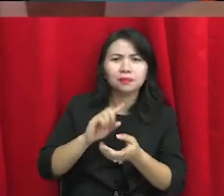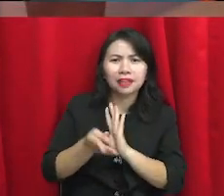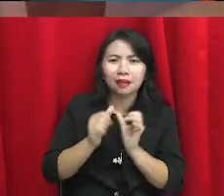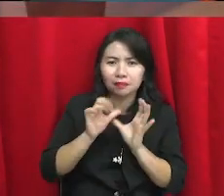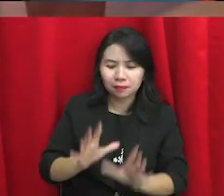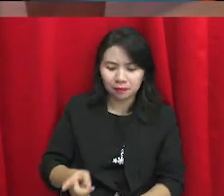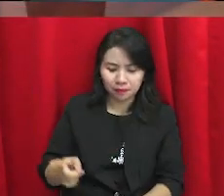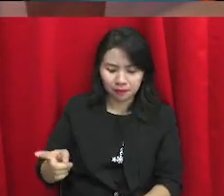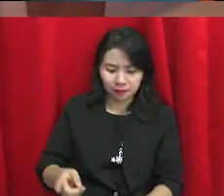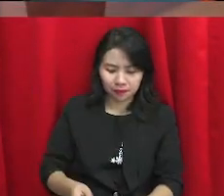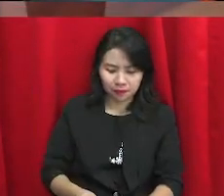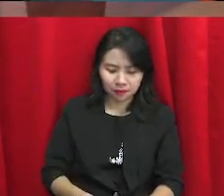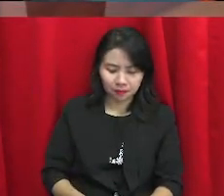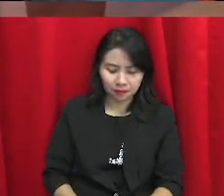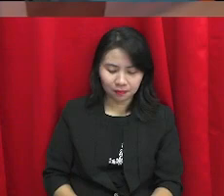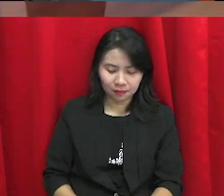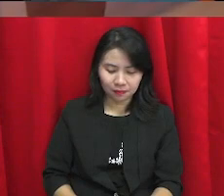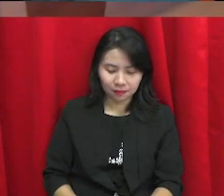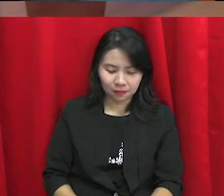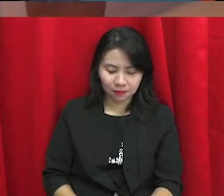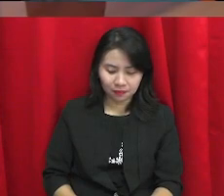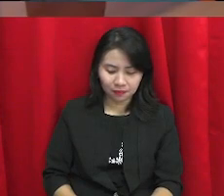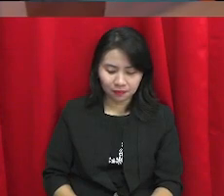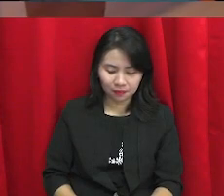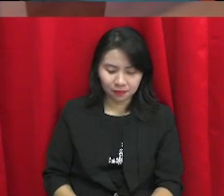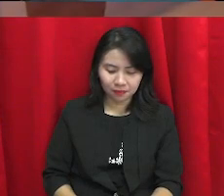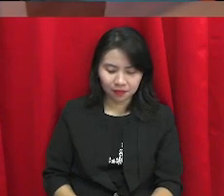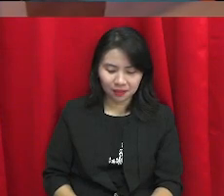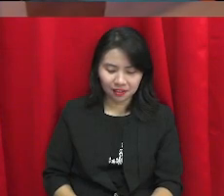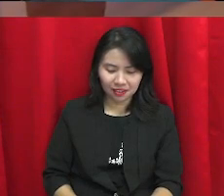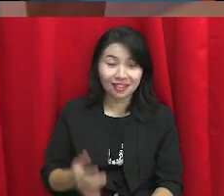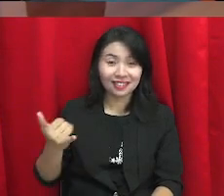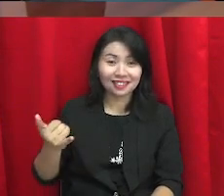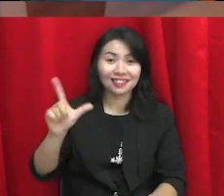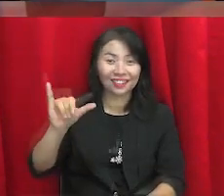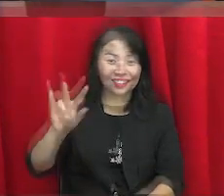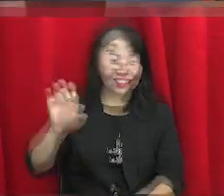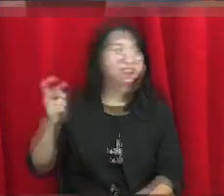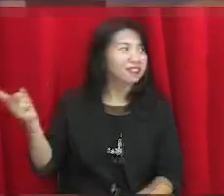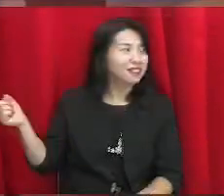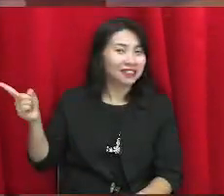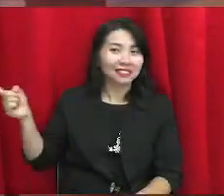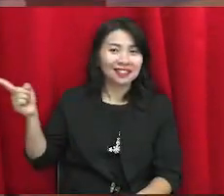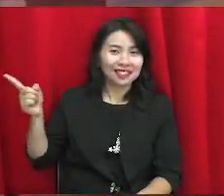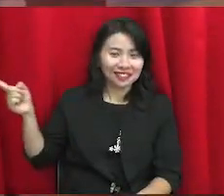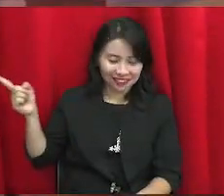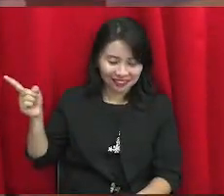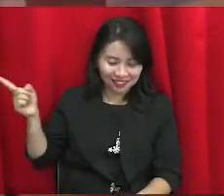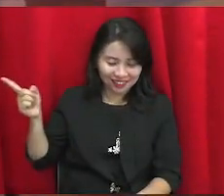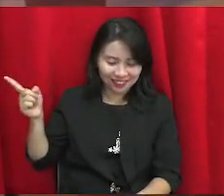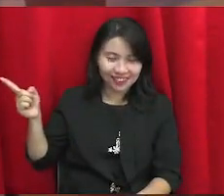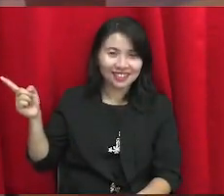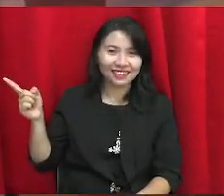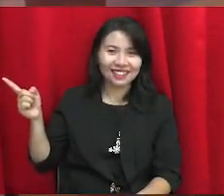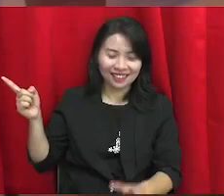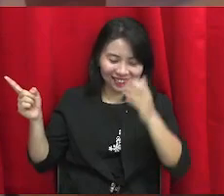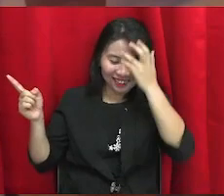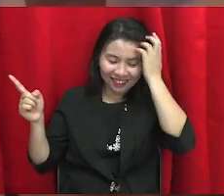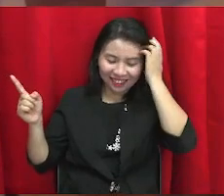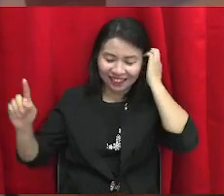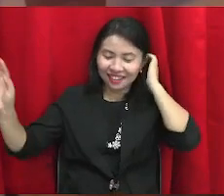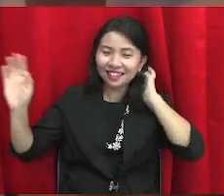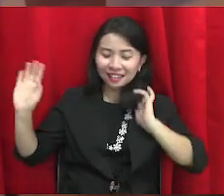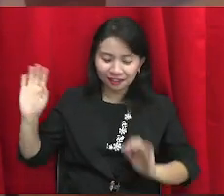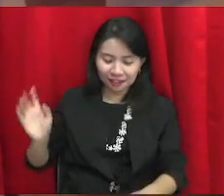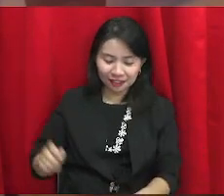ayan nakakalungkot yeah. Kasi Oy, pakita mo. Yeah. Shout out sa sir. Hello sa inyo. Shout out